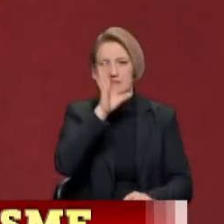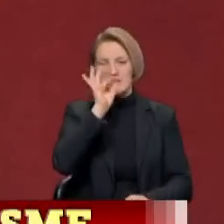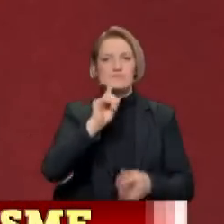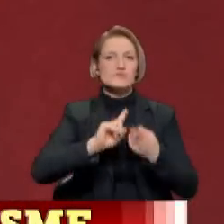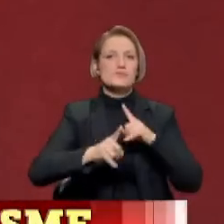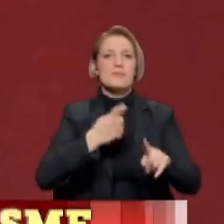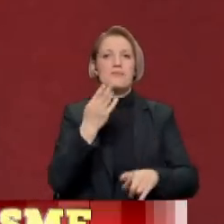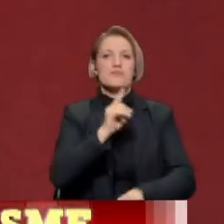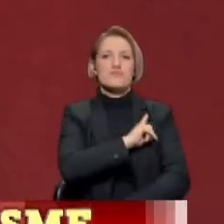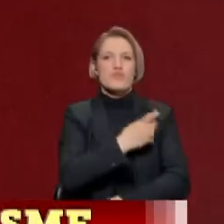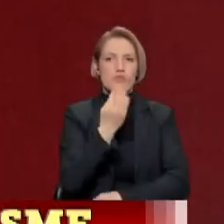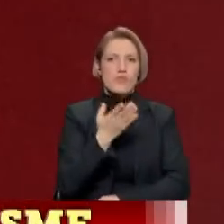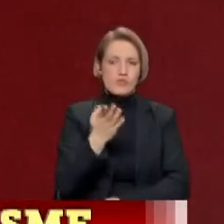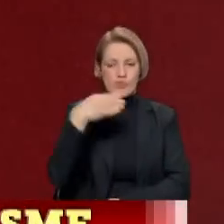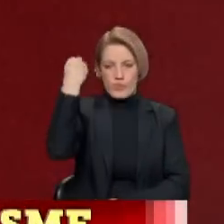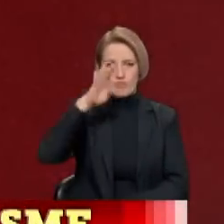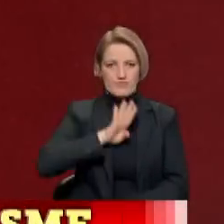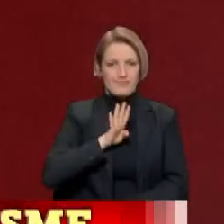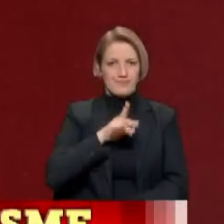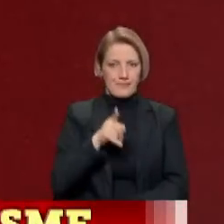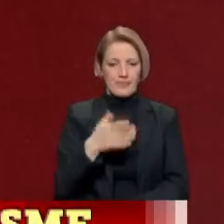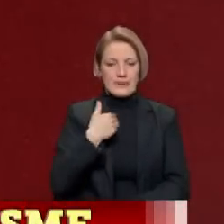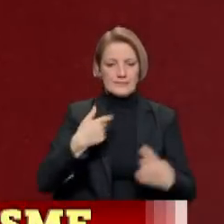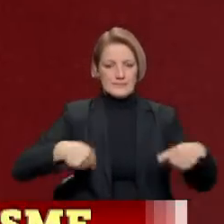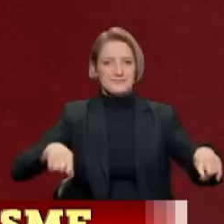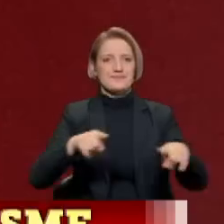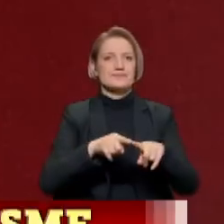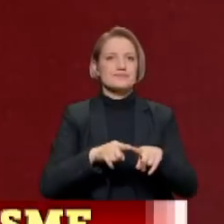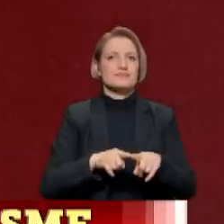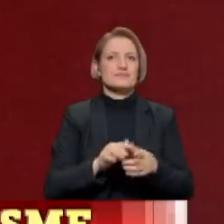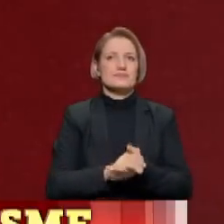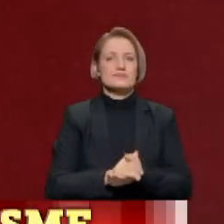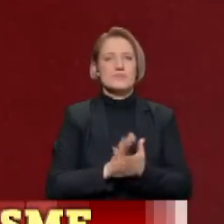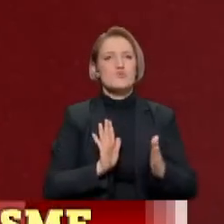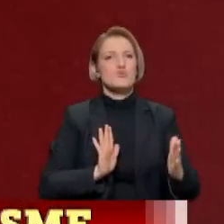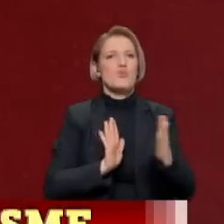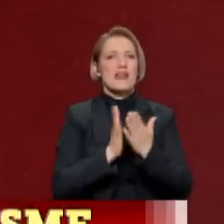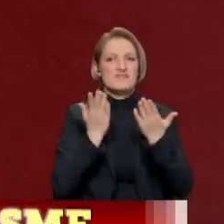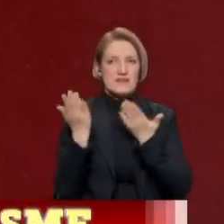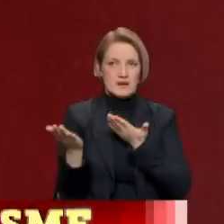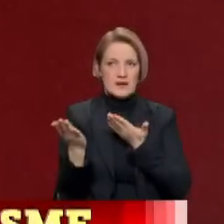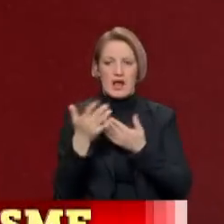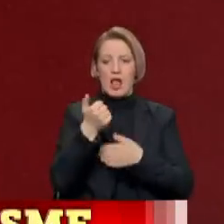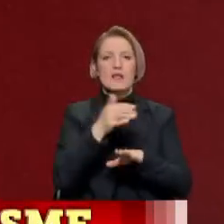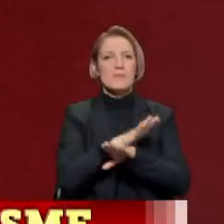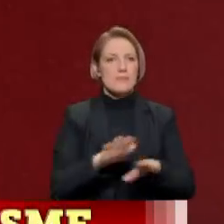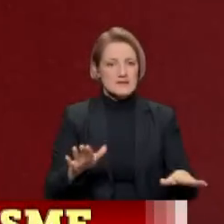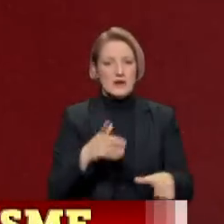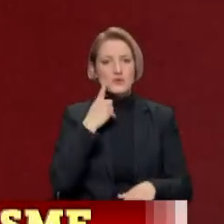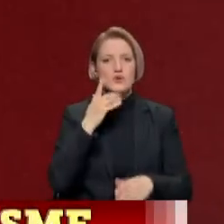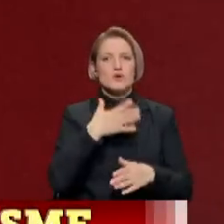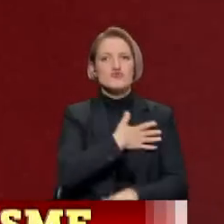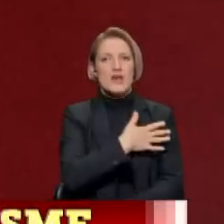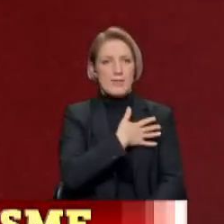güçlü kılar? Ya bu karar Ekrem İmamoğlu'nu da, bizi de, muhalefeti de, altılı masayı da, Cumhuriyet